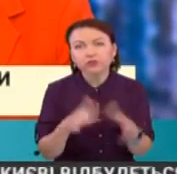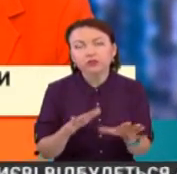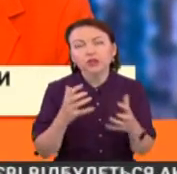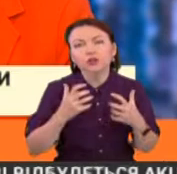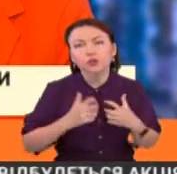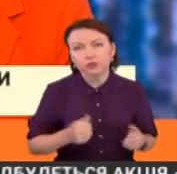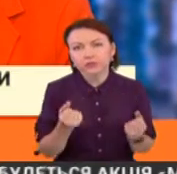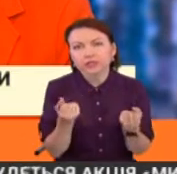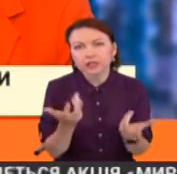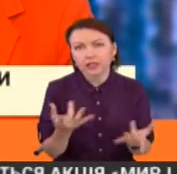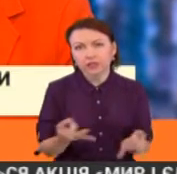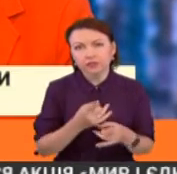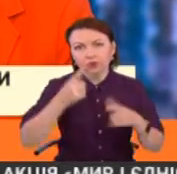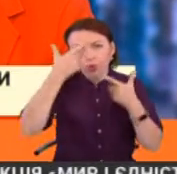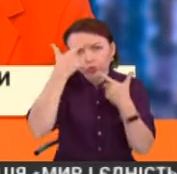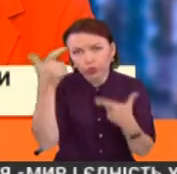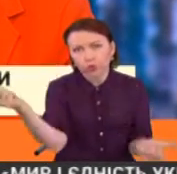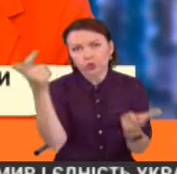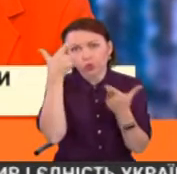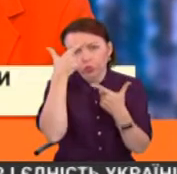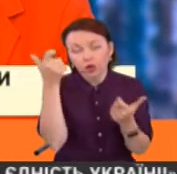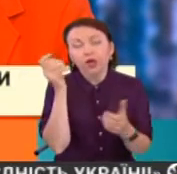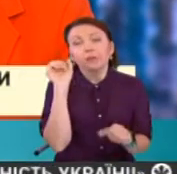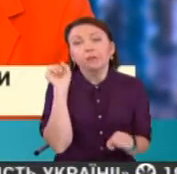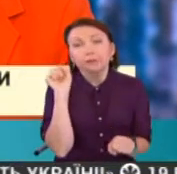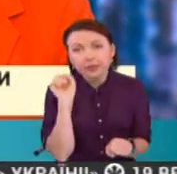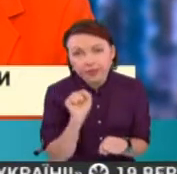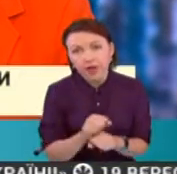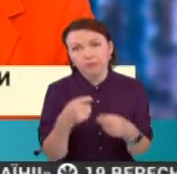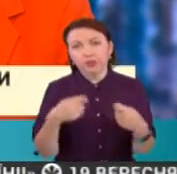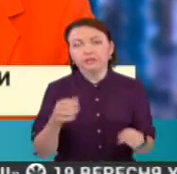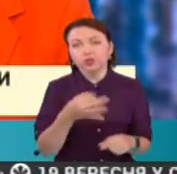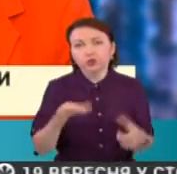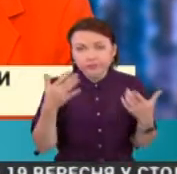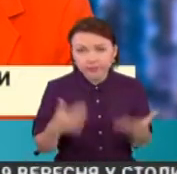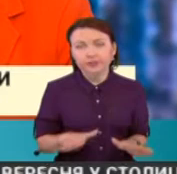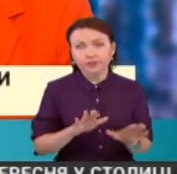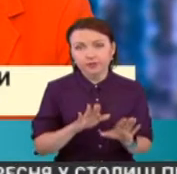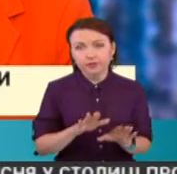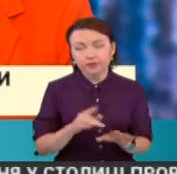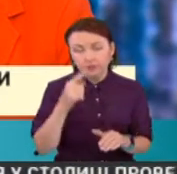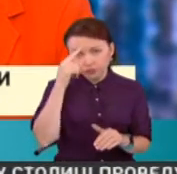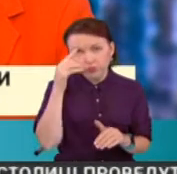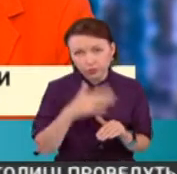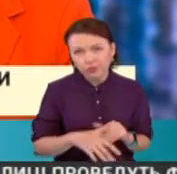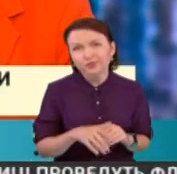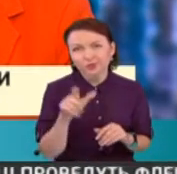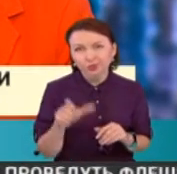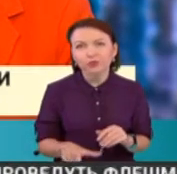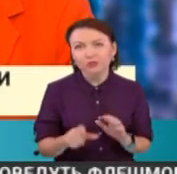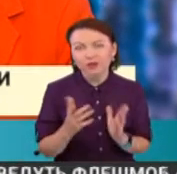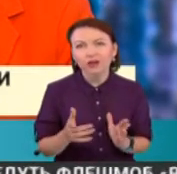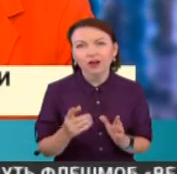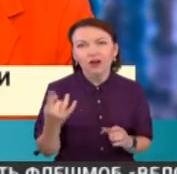Він стільки разів про це оголошував, що припиняємо продавати жетони. Зрозуміло, що людина, яка їздить